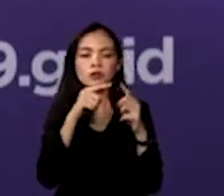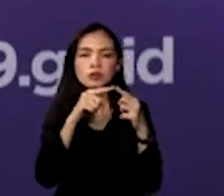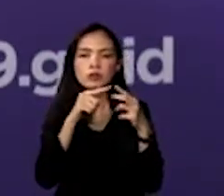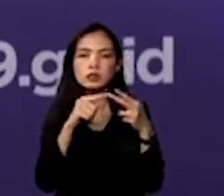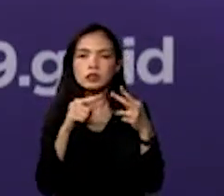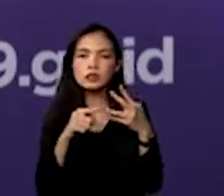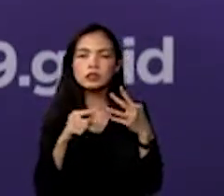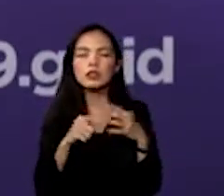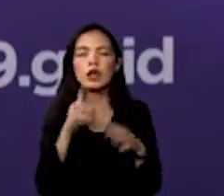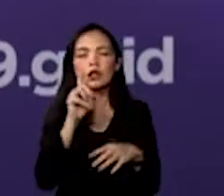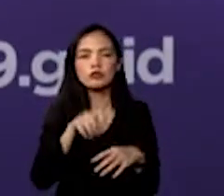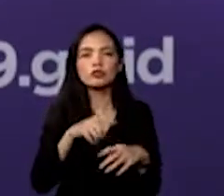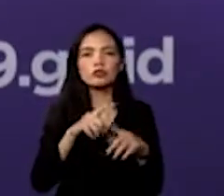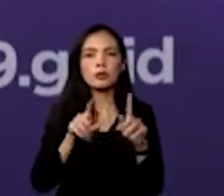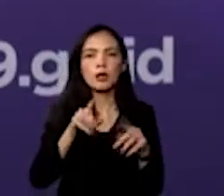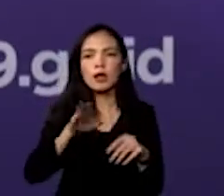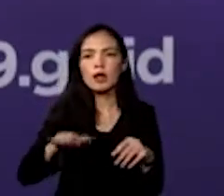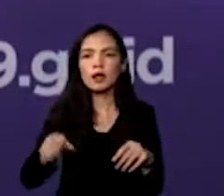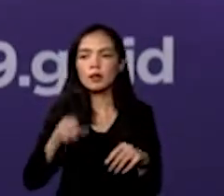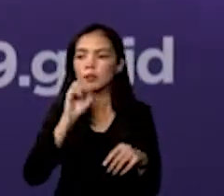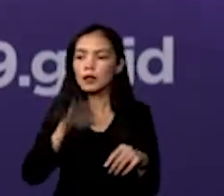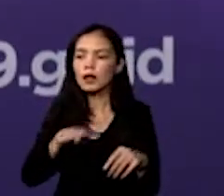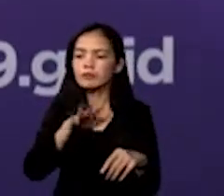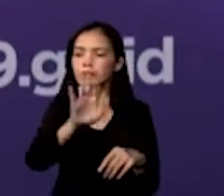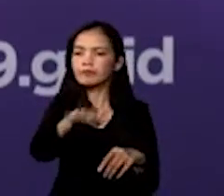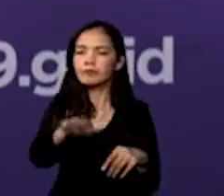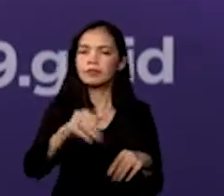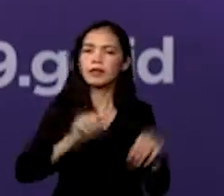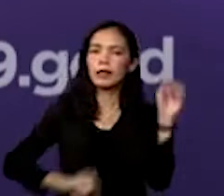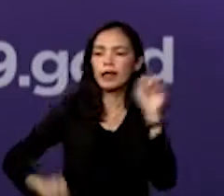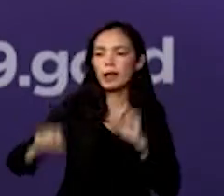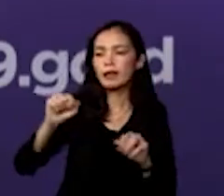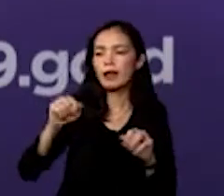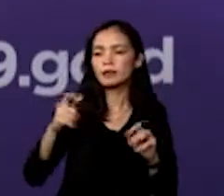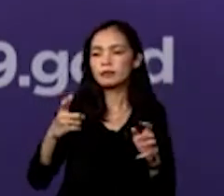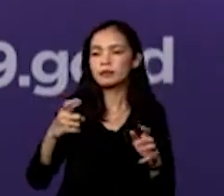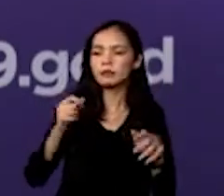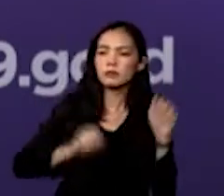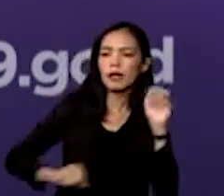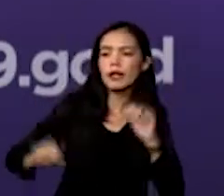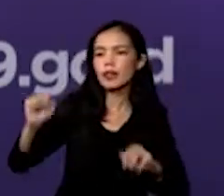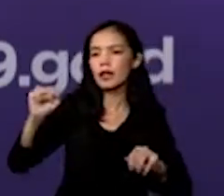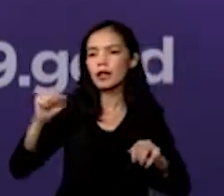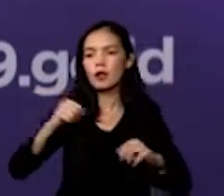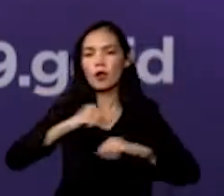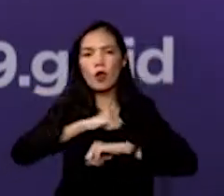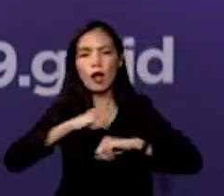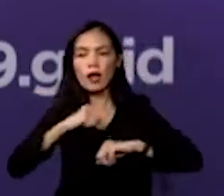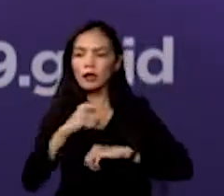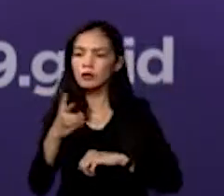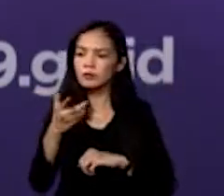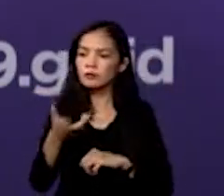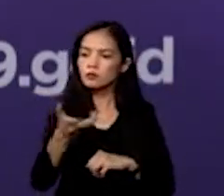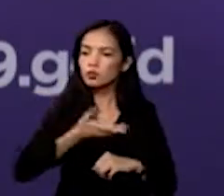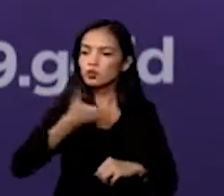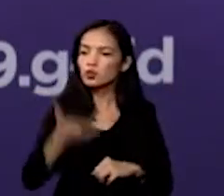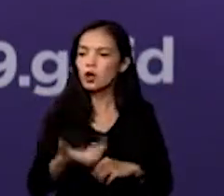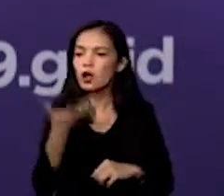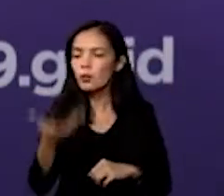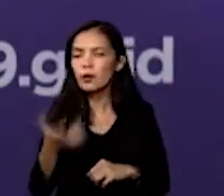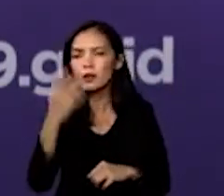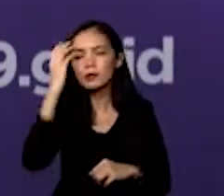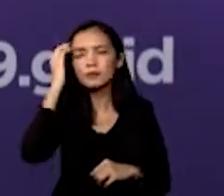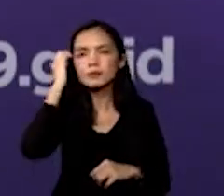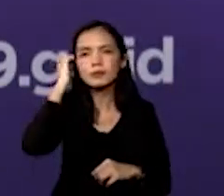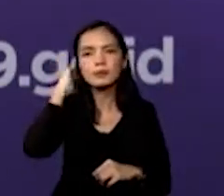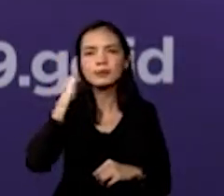tapi kalau anak-anak e kita minta mereka melakukan kegiatan bergerak atau olahraga yang mereka e Suka